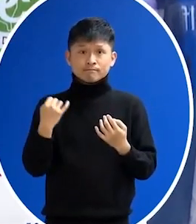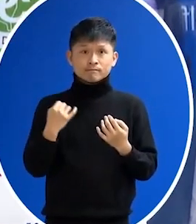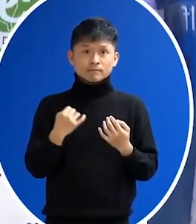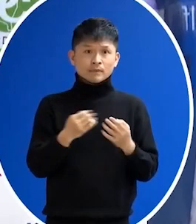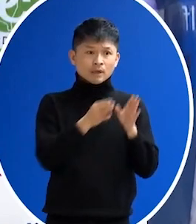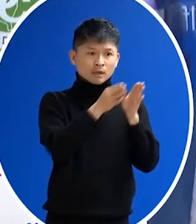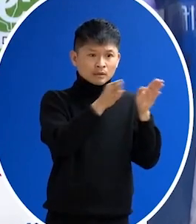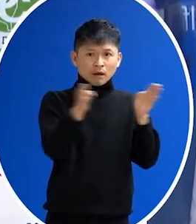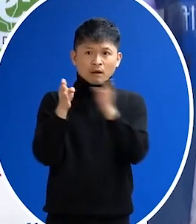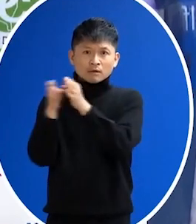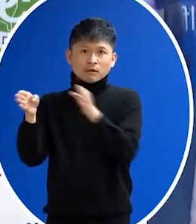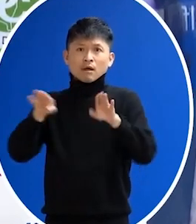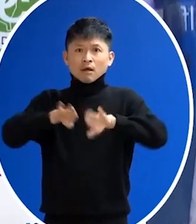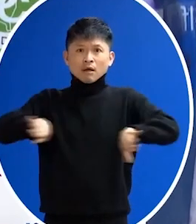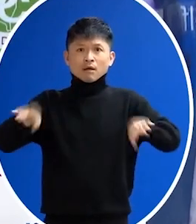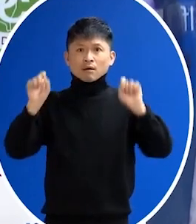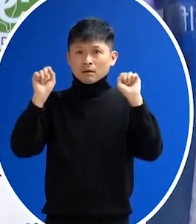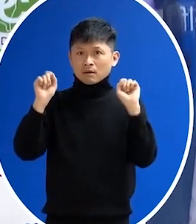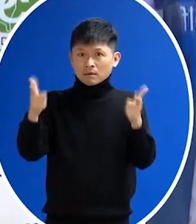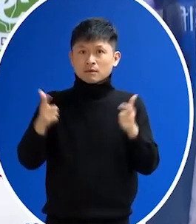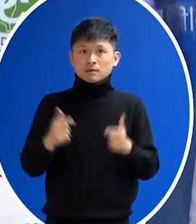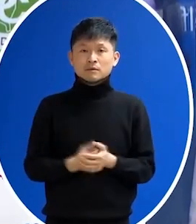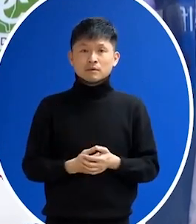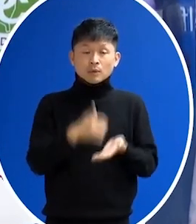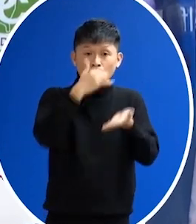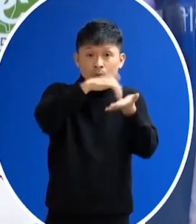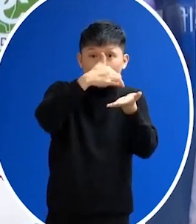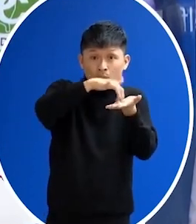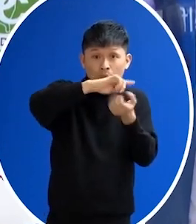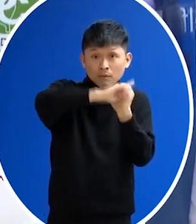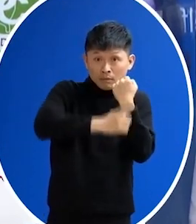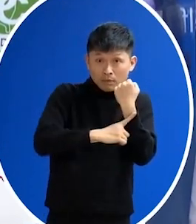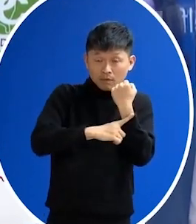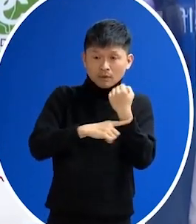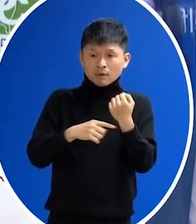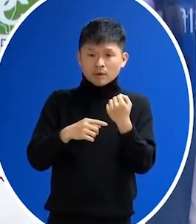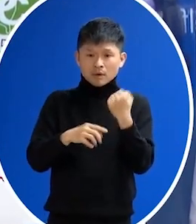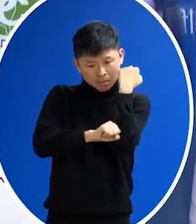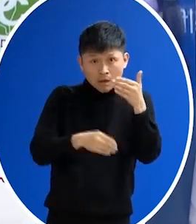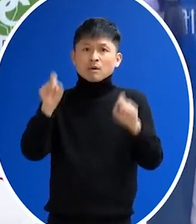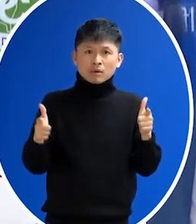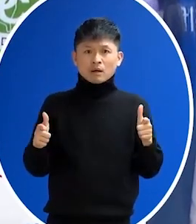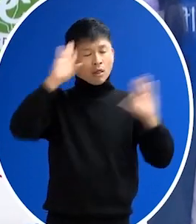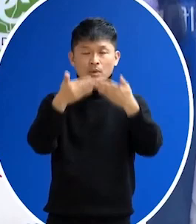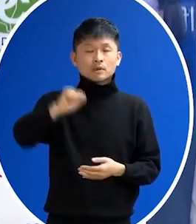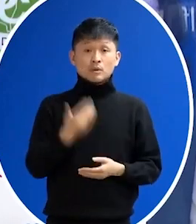同的档案不同的档案计算的方式跟基础是不一样。